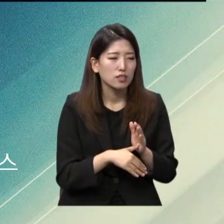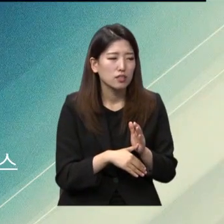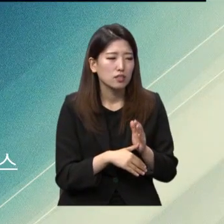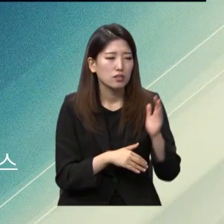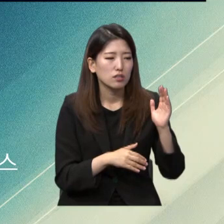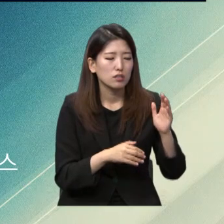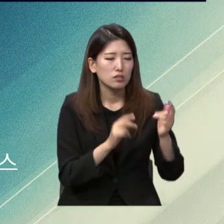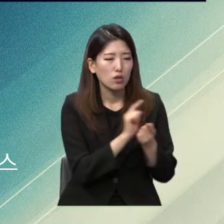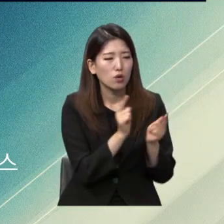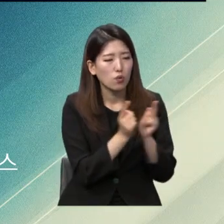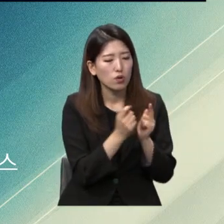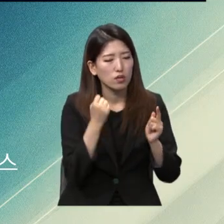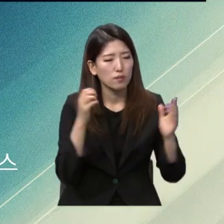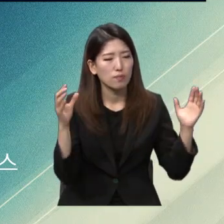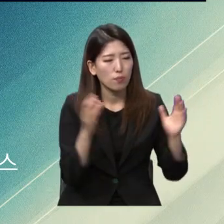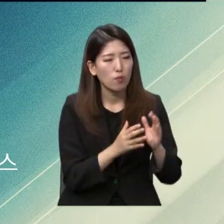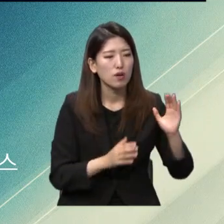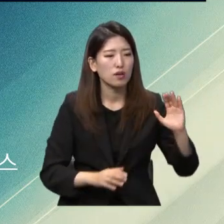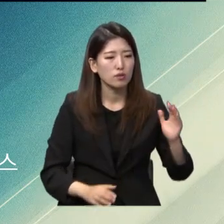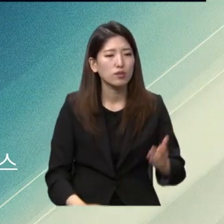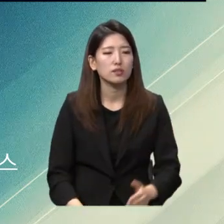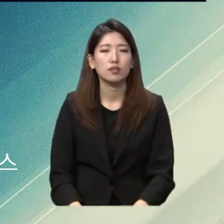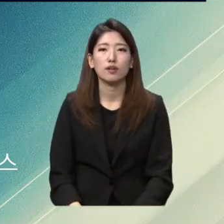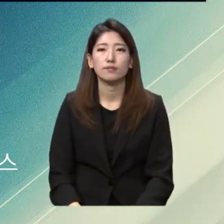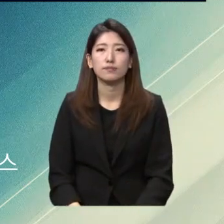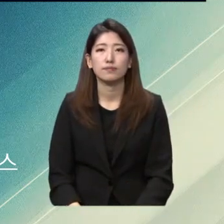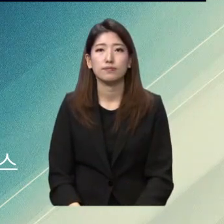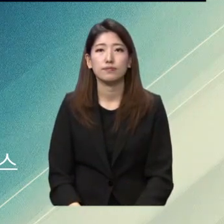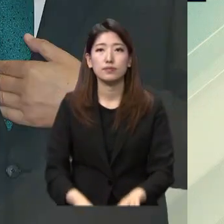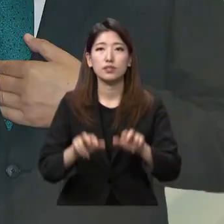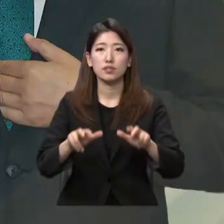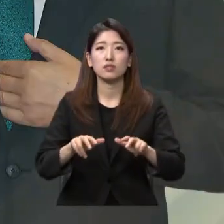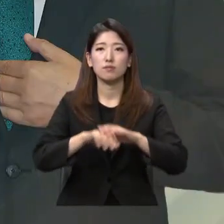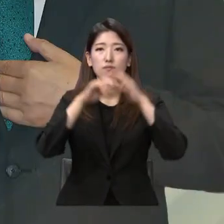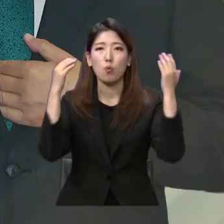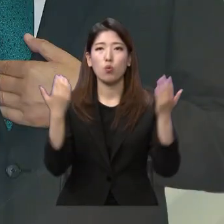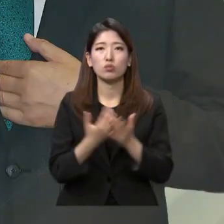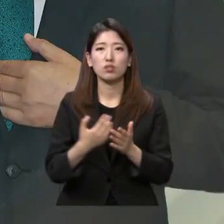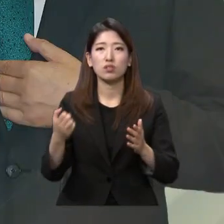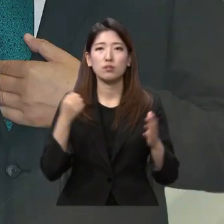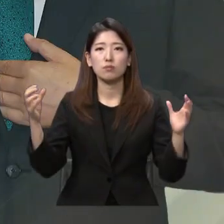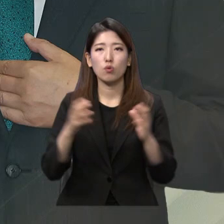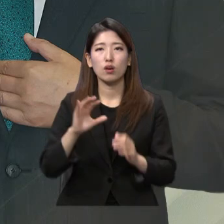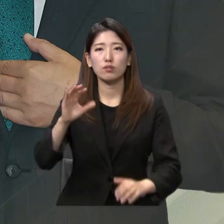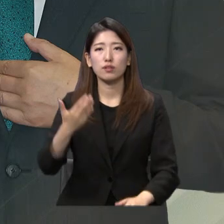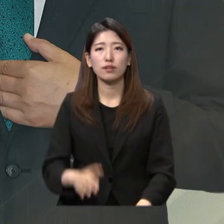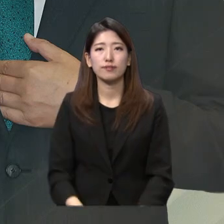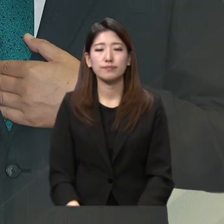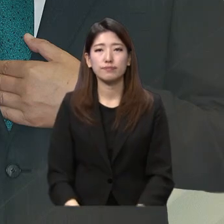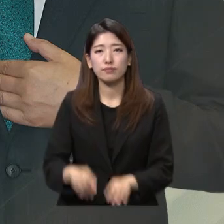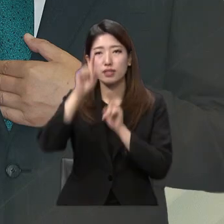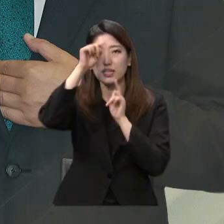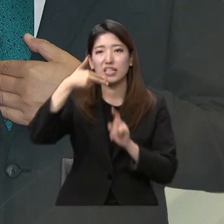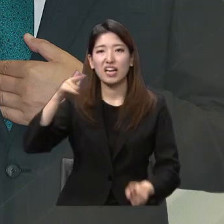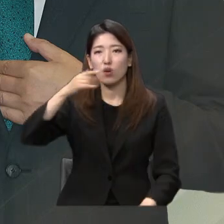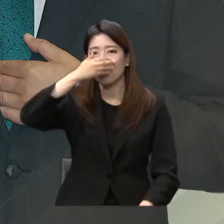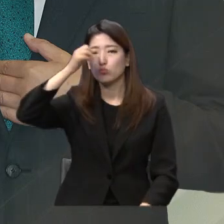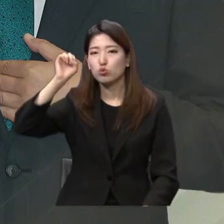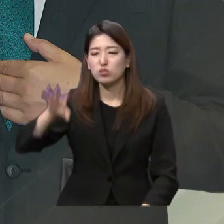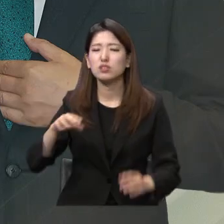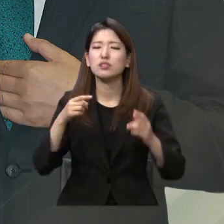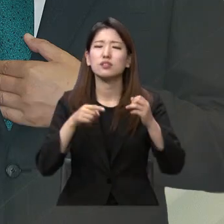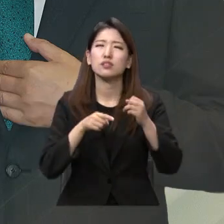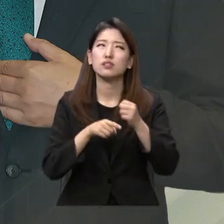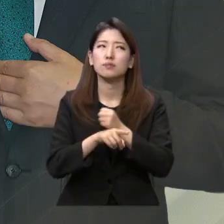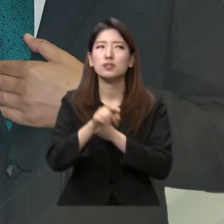이낙연 전 대표님의 존재감에 대해서 의도적으로 무시하려는 전략도 좀 느껴진다고 봅니다 그러니까 지금 귀국을 하셨고